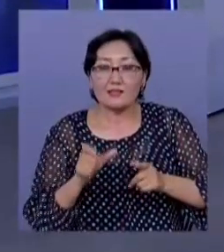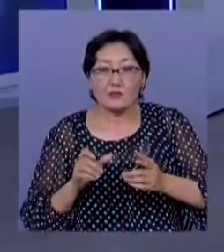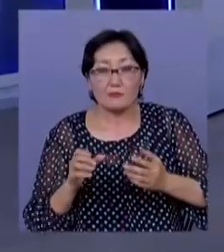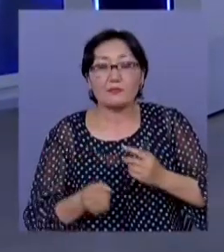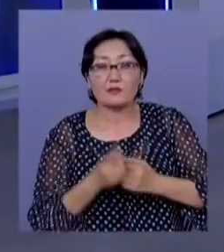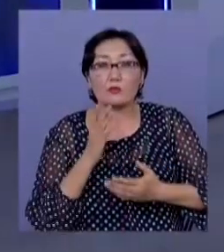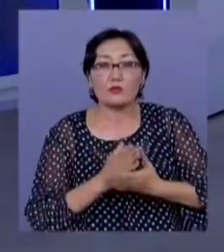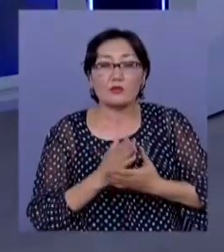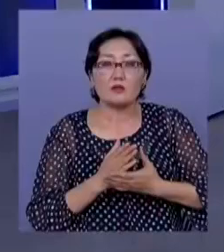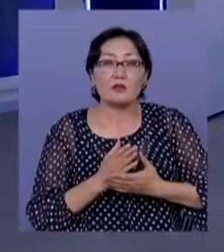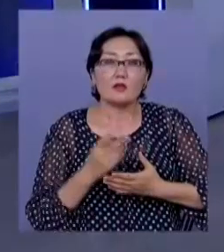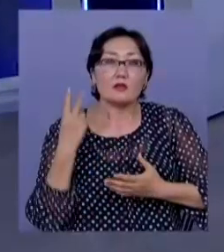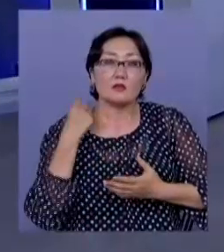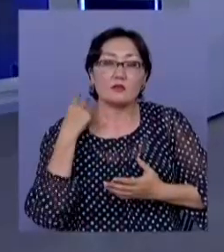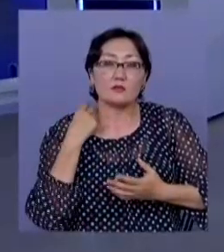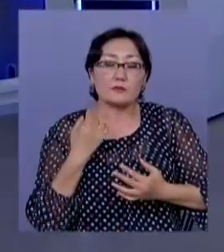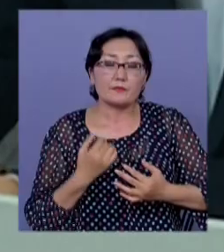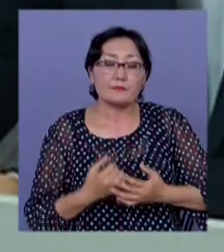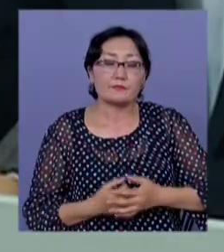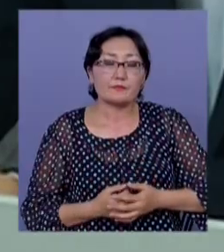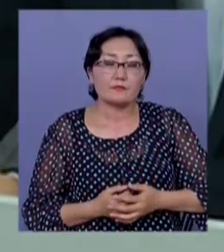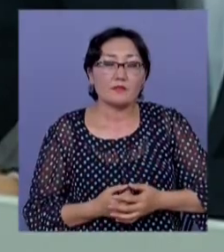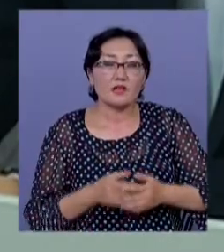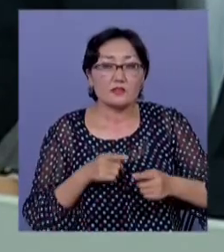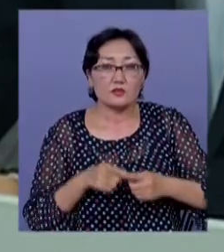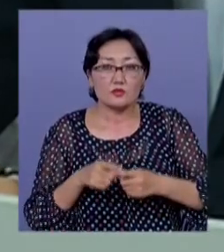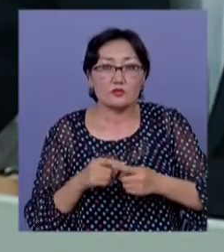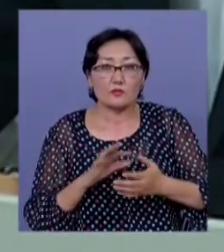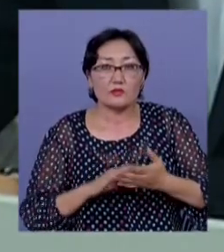Анау армия тіліне айтқанда дедовщина деген нәрсе бар. Еден